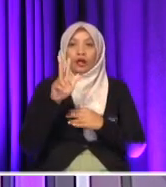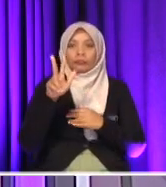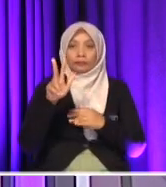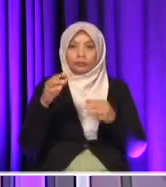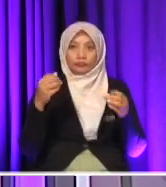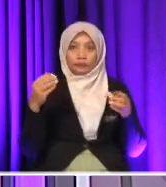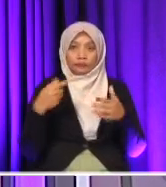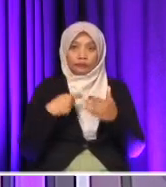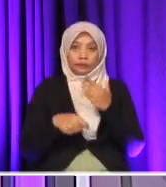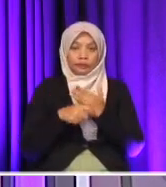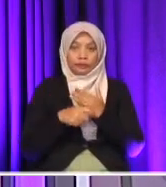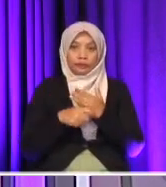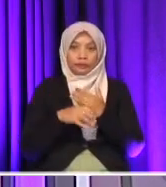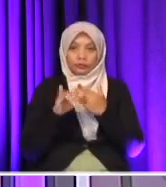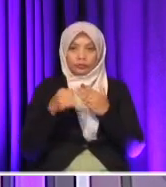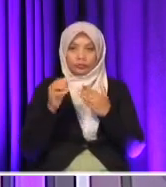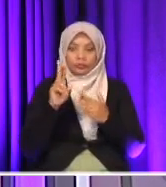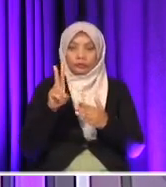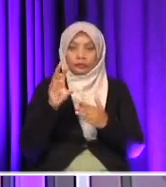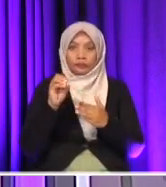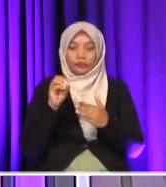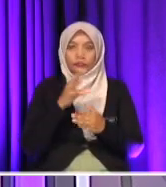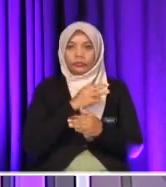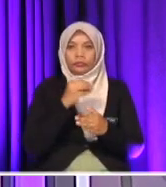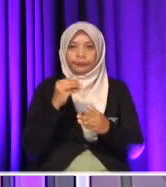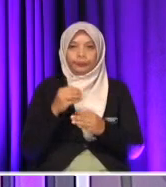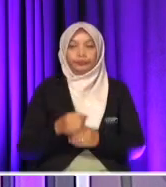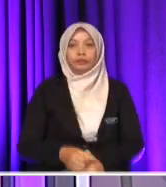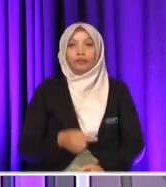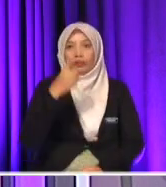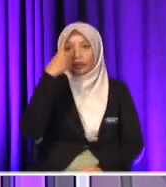campur dengan J20. Dan untuk yang C